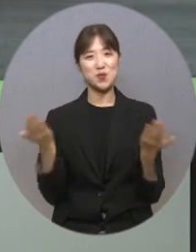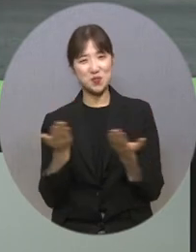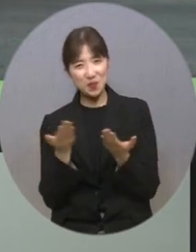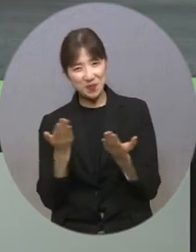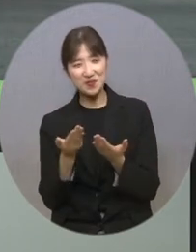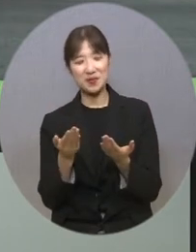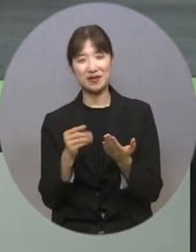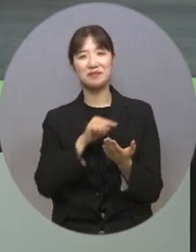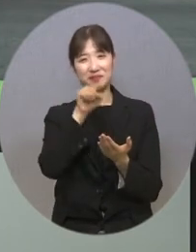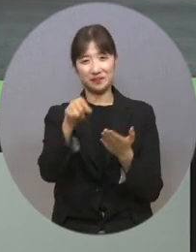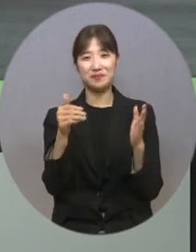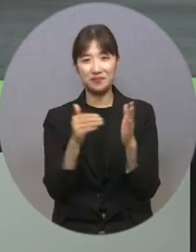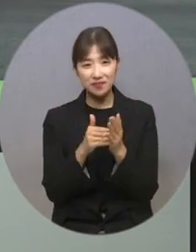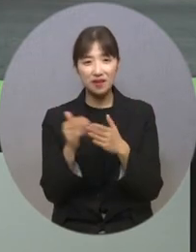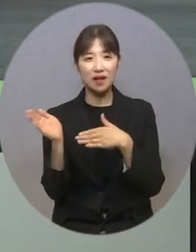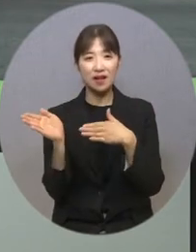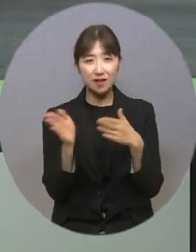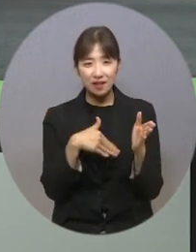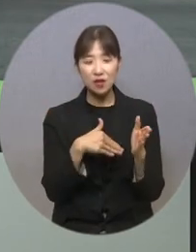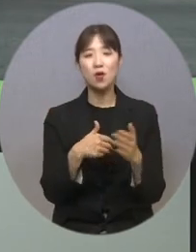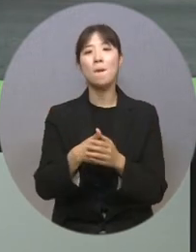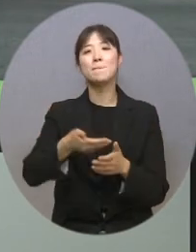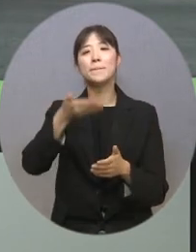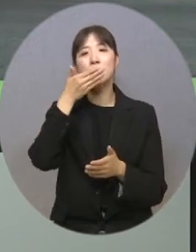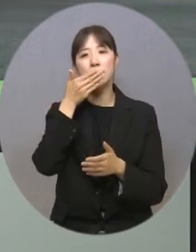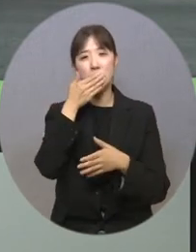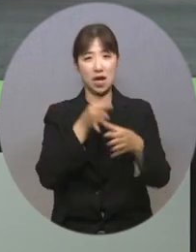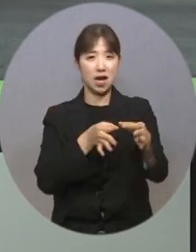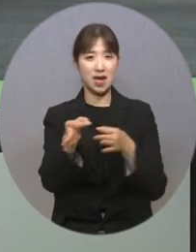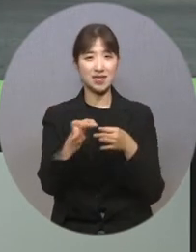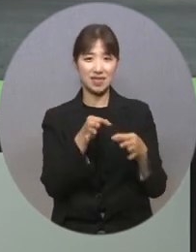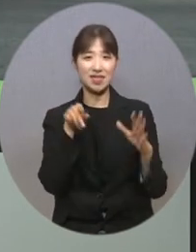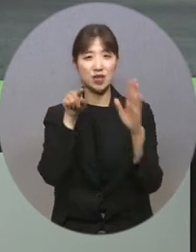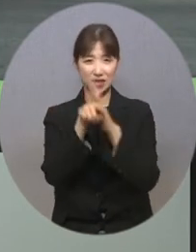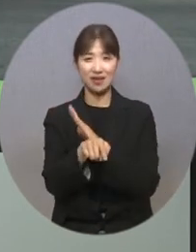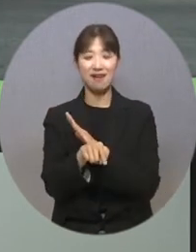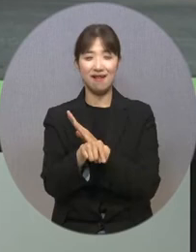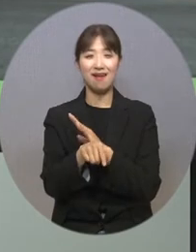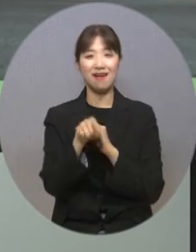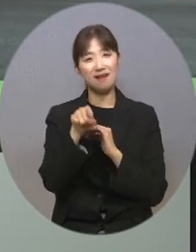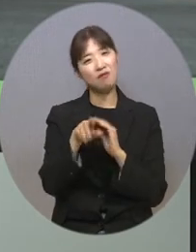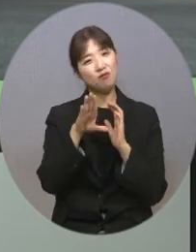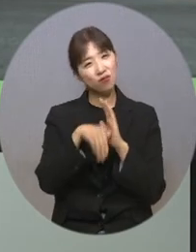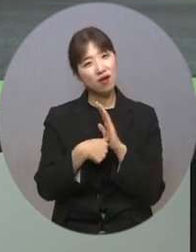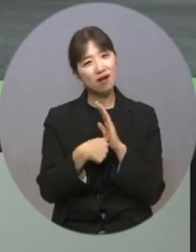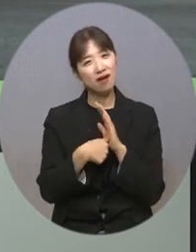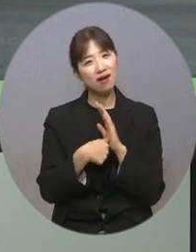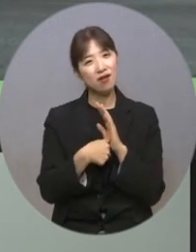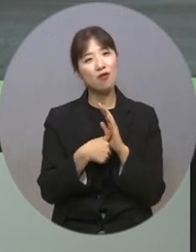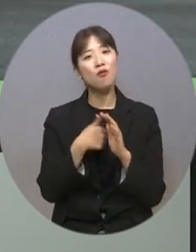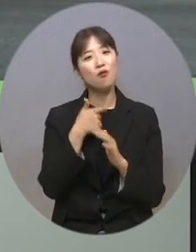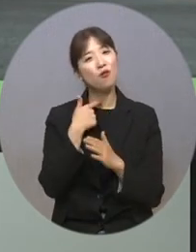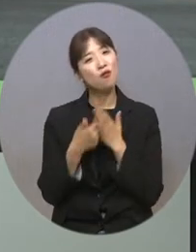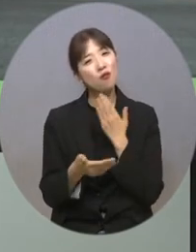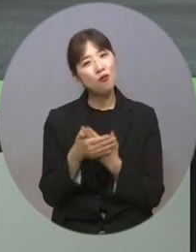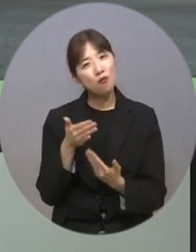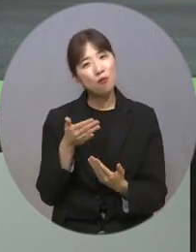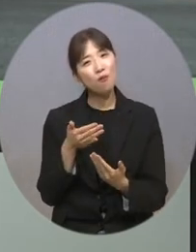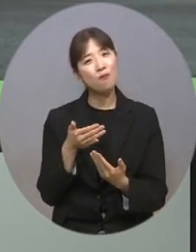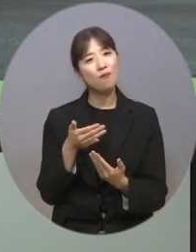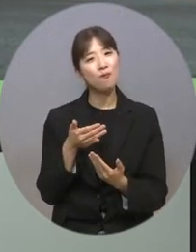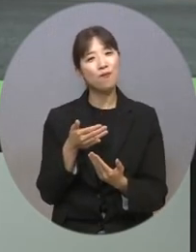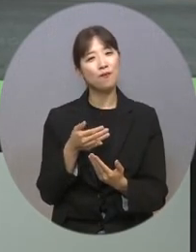해봤는데 기본적으로 식당을 또 이어 하시게 되죠 우리 세 분 다 식당을 이용할 때 좀 경험이나